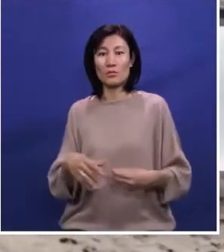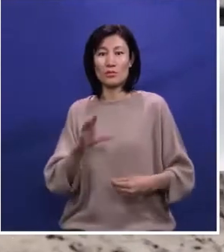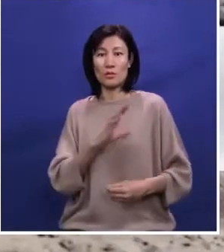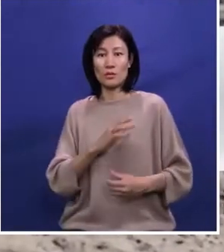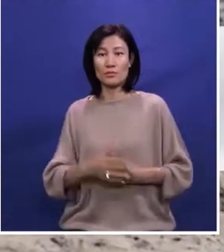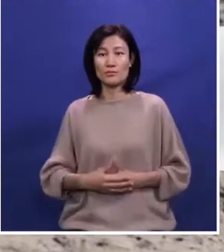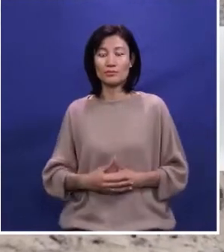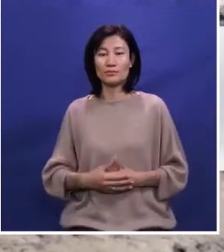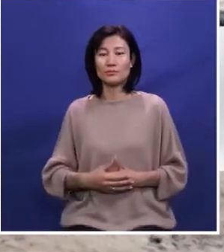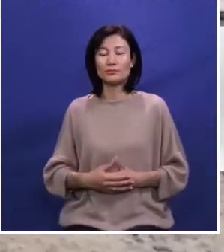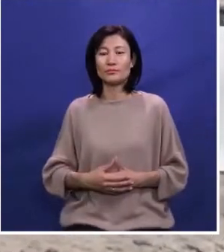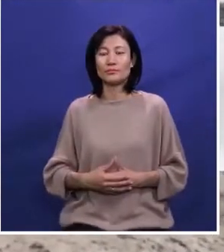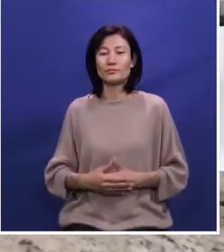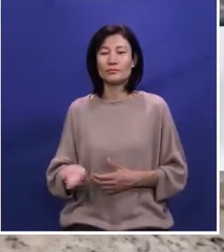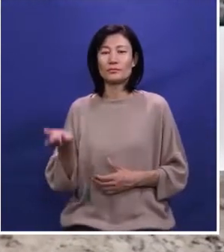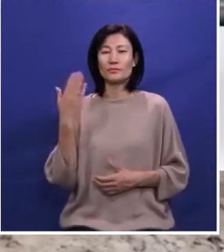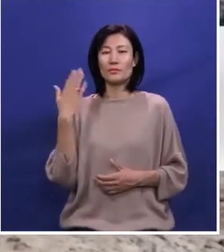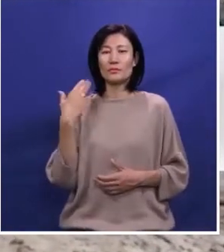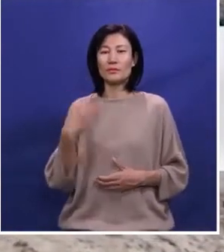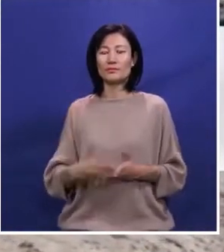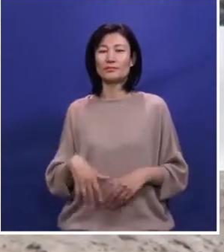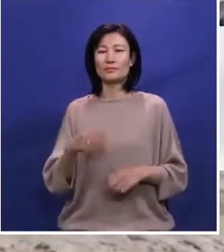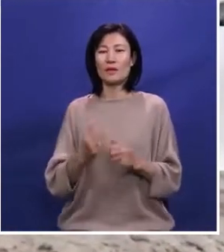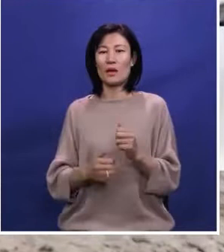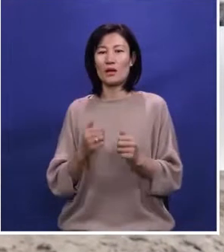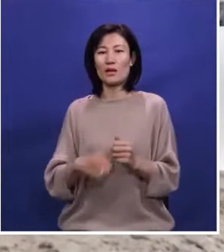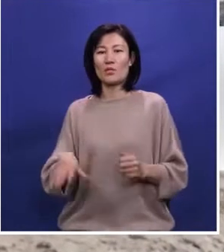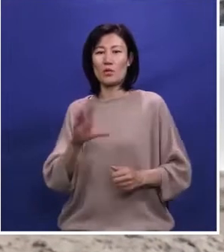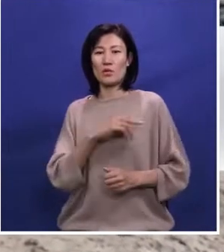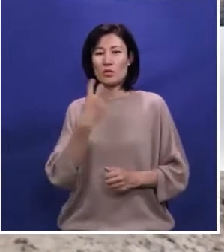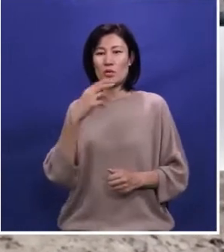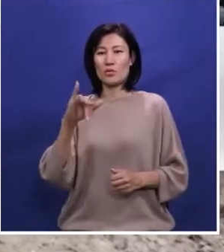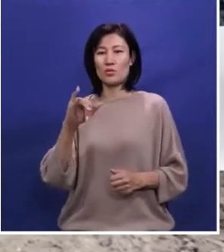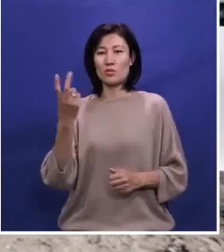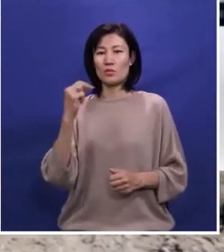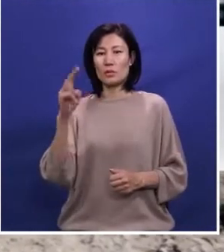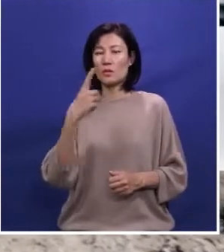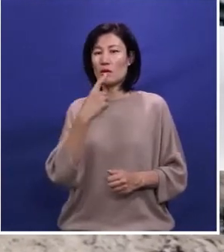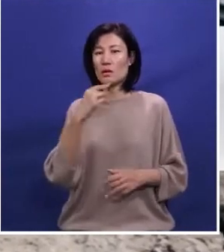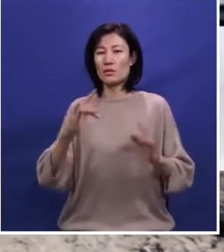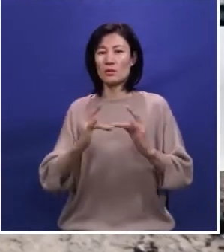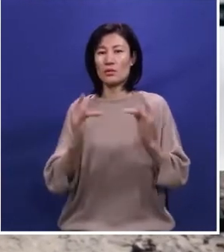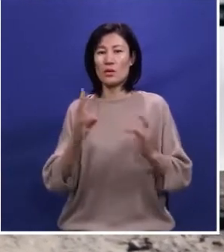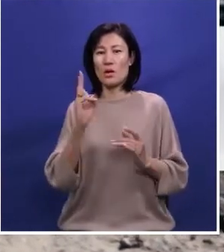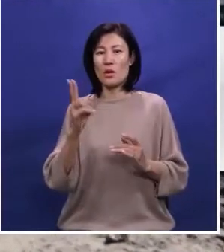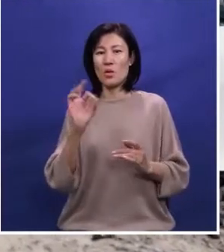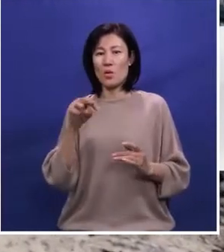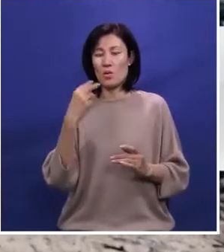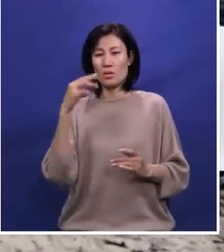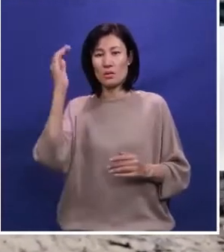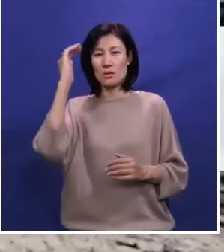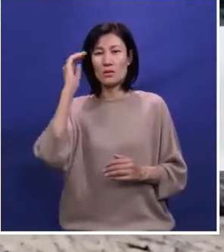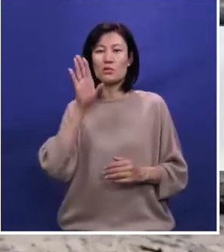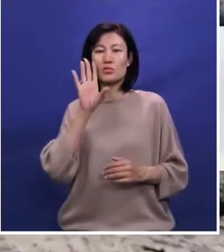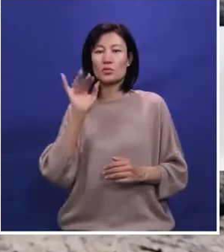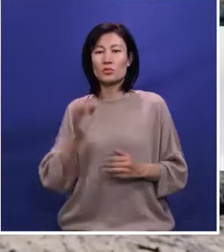Олар анау одақтың кезінде келе деген үздік соғысқа. Сол кезде одақтың кезінде бұл Қызыл көлдің суының емділік құрамы қара судың,